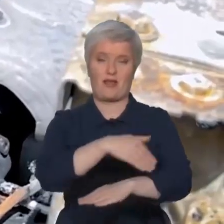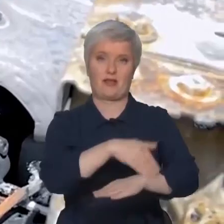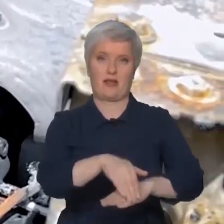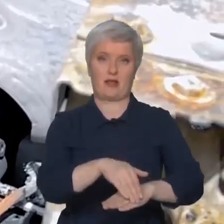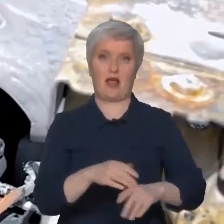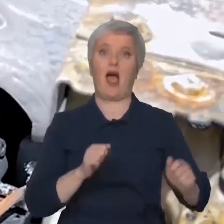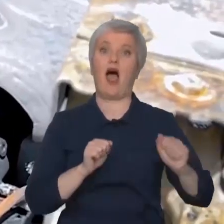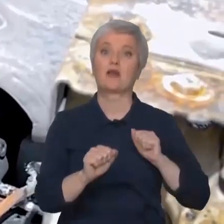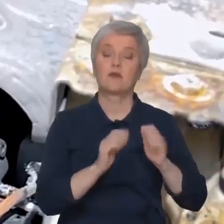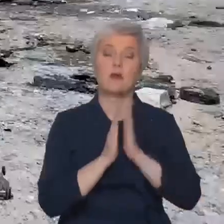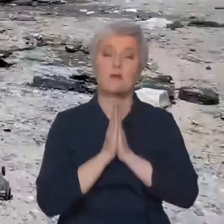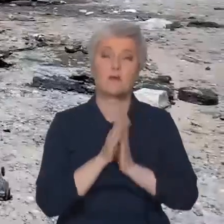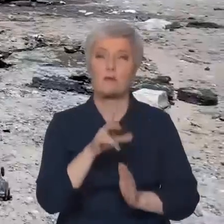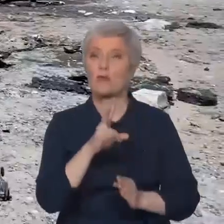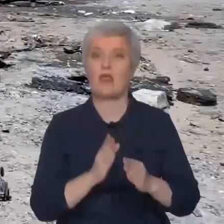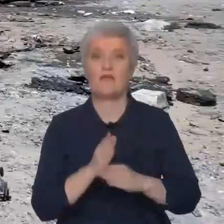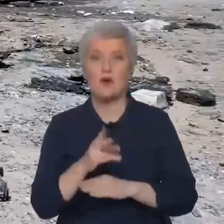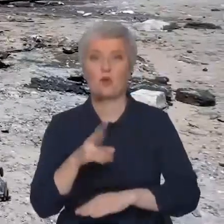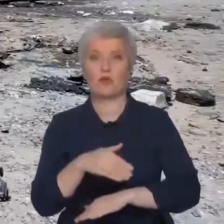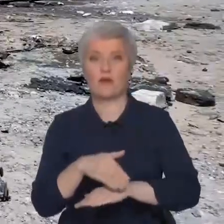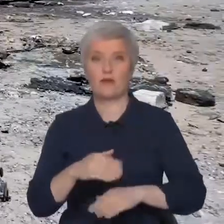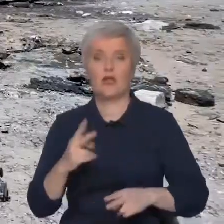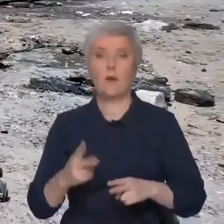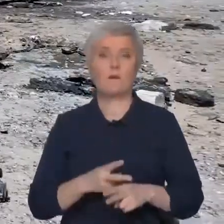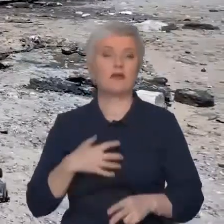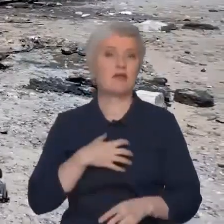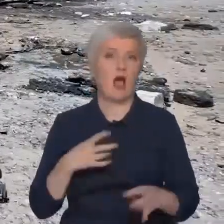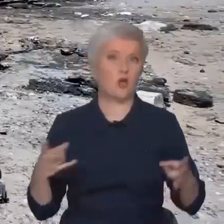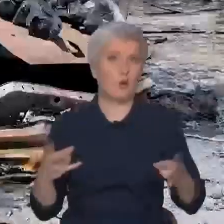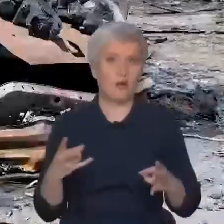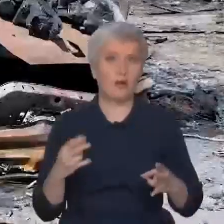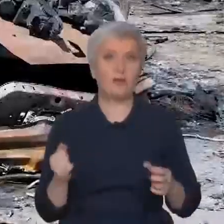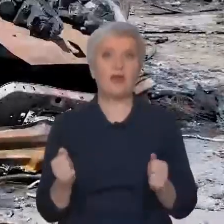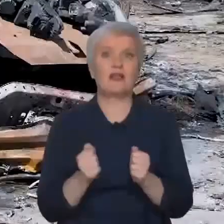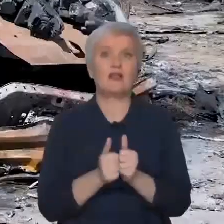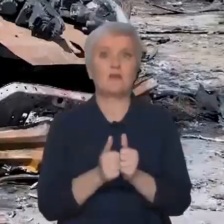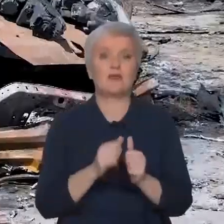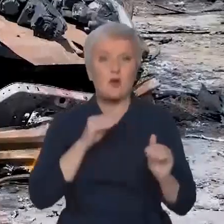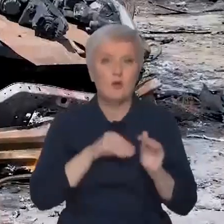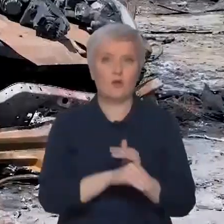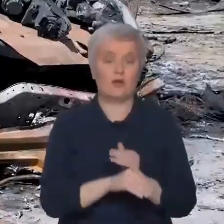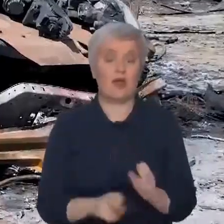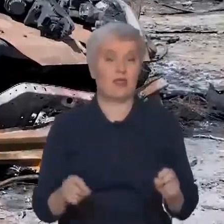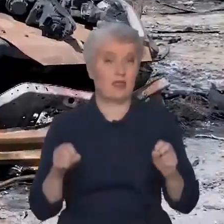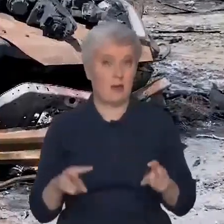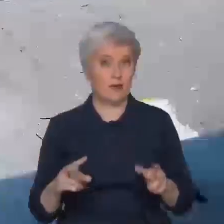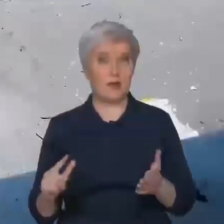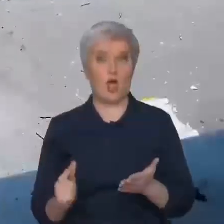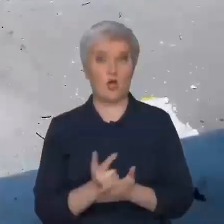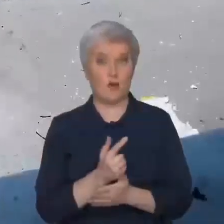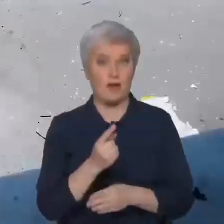Там закликають людей не виходити на вулиці без нагальної потреби та увесь час триматися ближче до укриттів. Небезпека нових ракетних